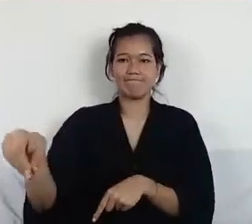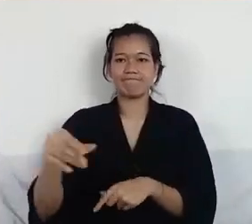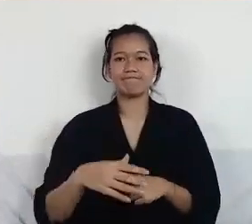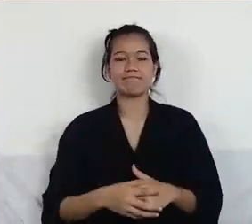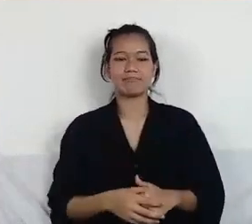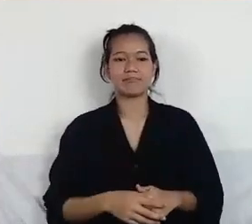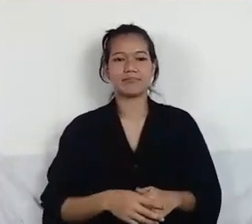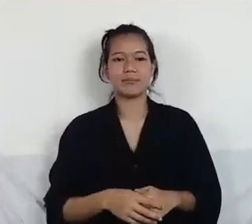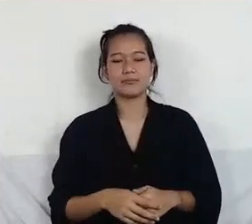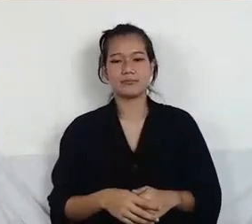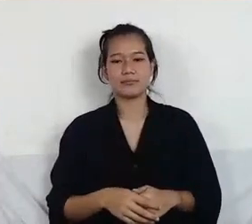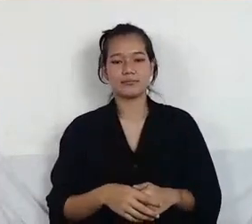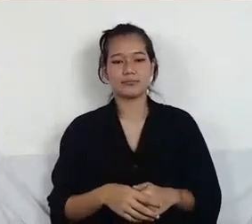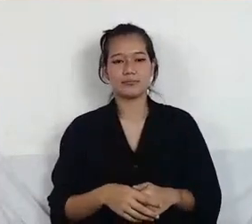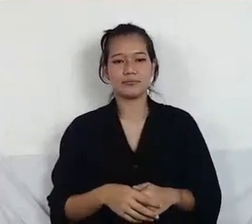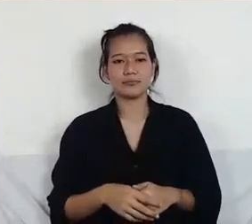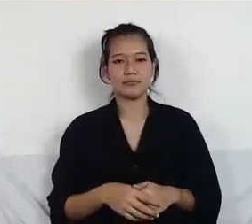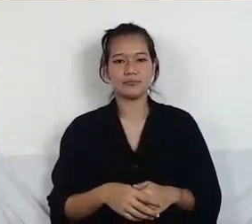depan.